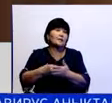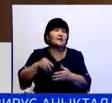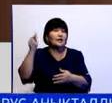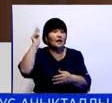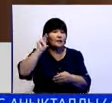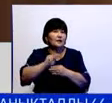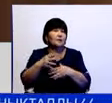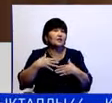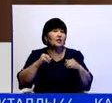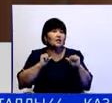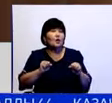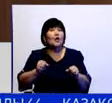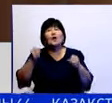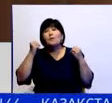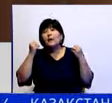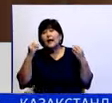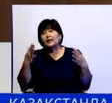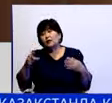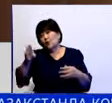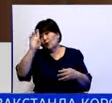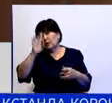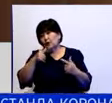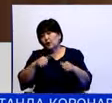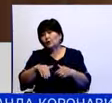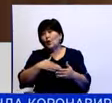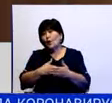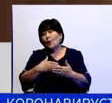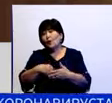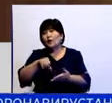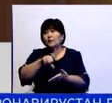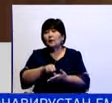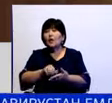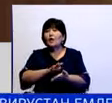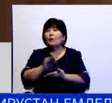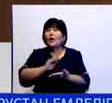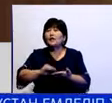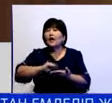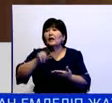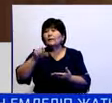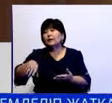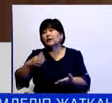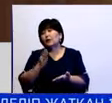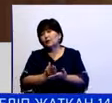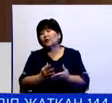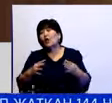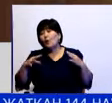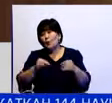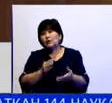беру, денсаулық сақтау, мәдениет, үкіметтік емес және қоғамдық ұйымдардың бұқаралық ақпарат құралдарының өкілдері